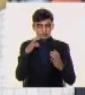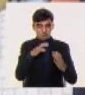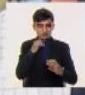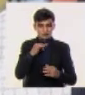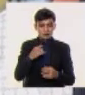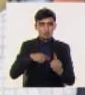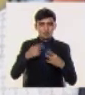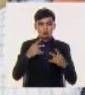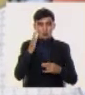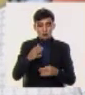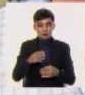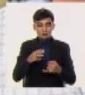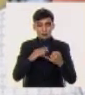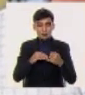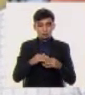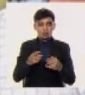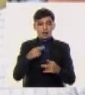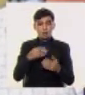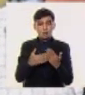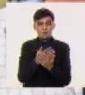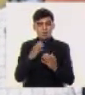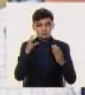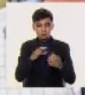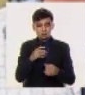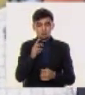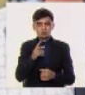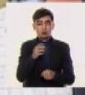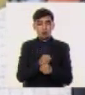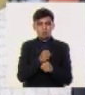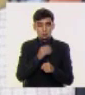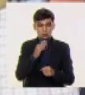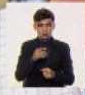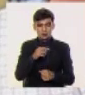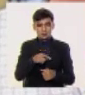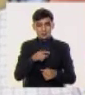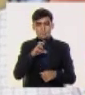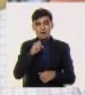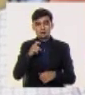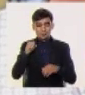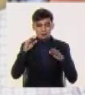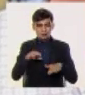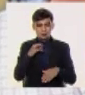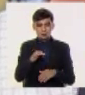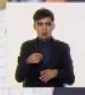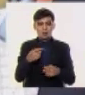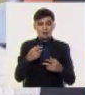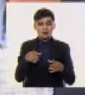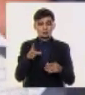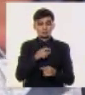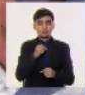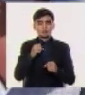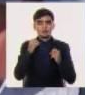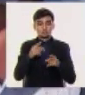подготовить площадку для новых автобусов, который будет работать на природном газе. Но остальным-то как быть? Вот о чем